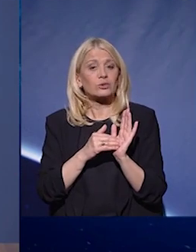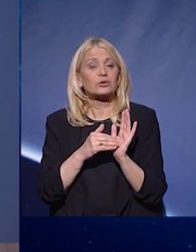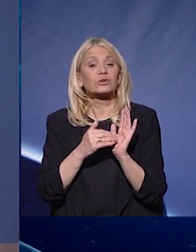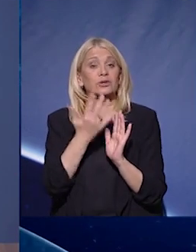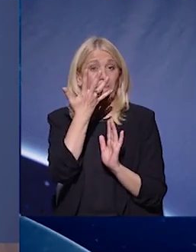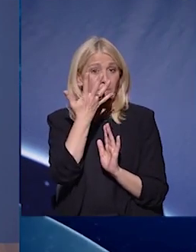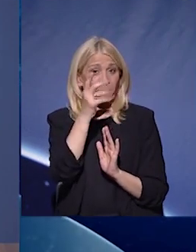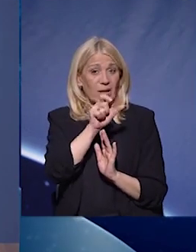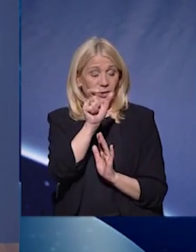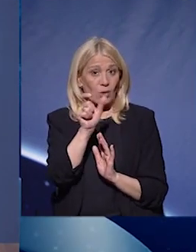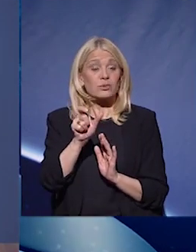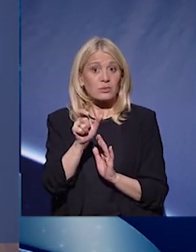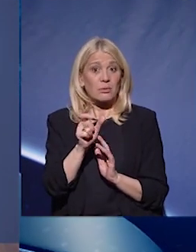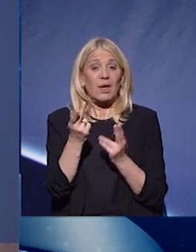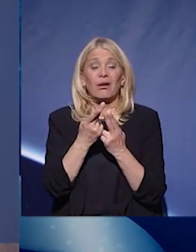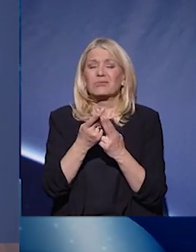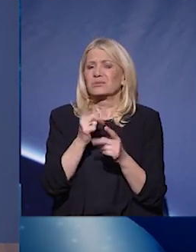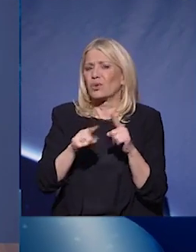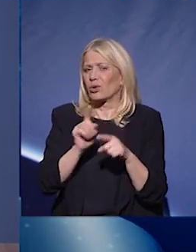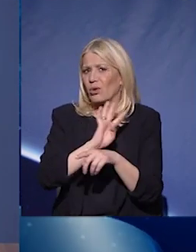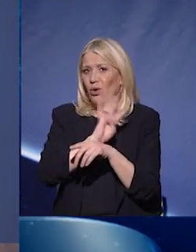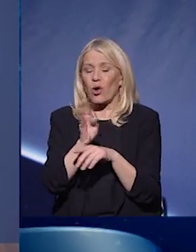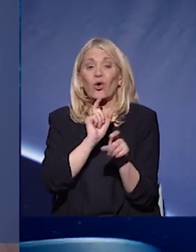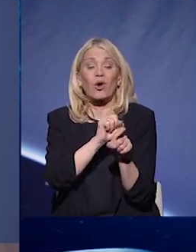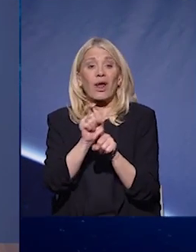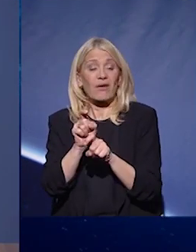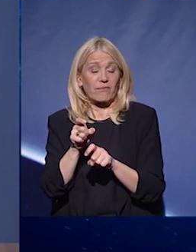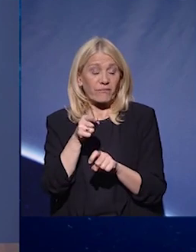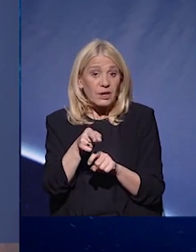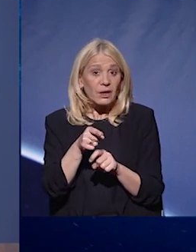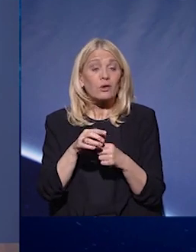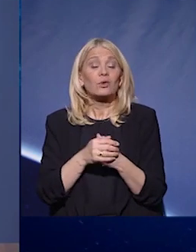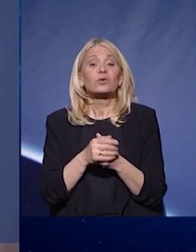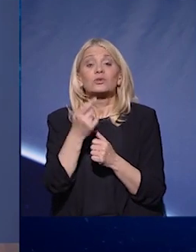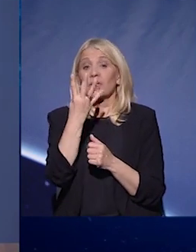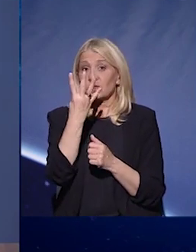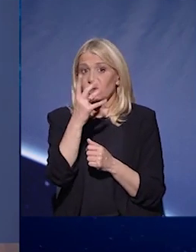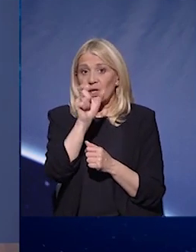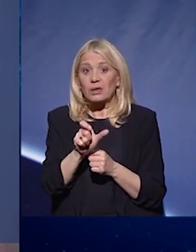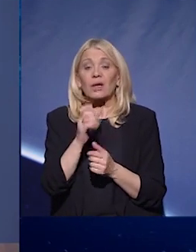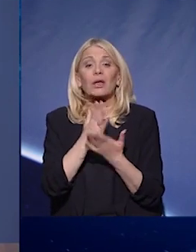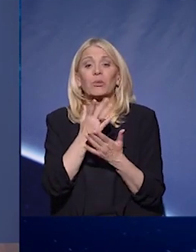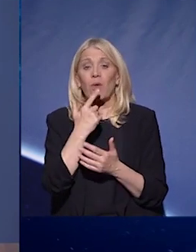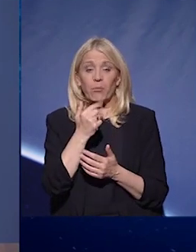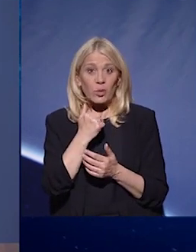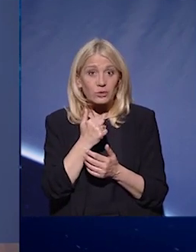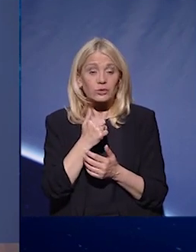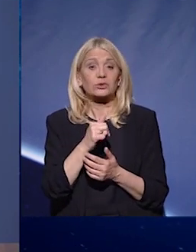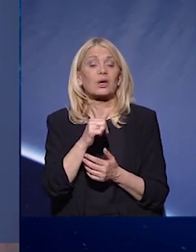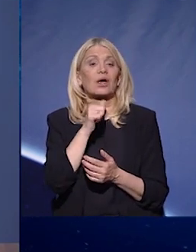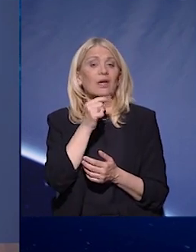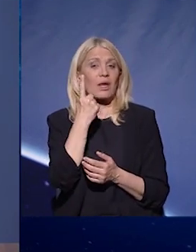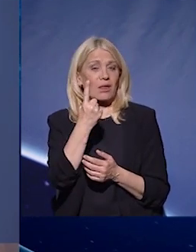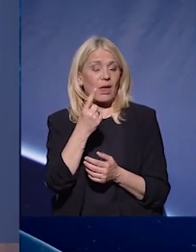preminulo je još 5 osoba kao posljedica infekcije ovim virusom. 4 osobe su bile osobe muškog pola